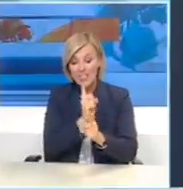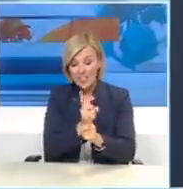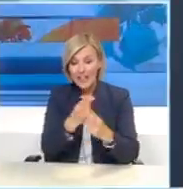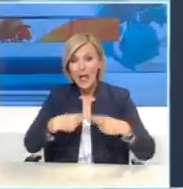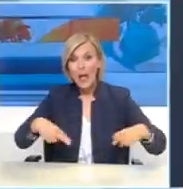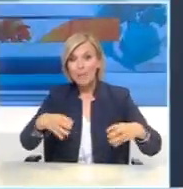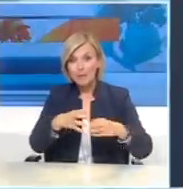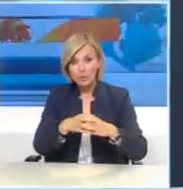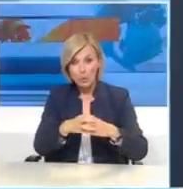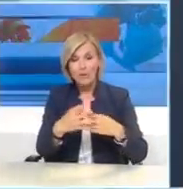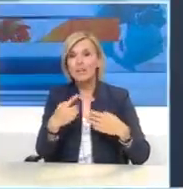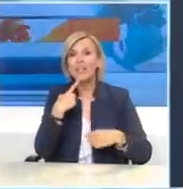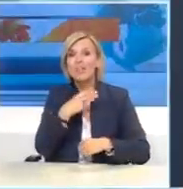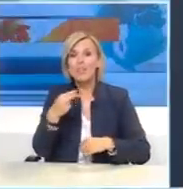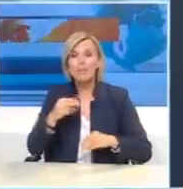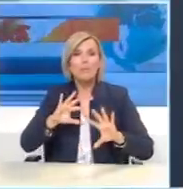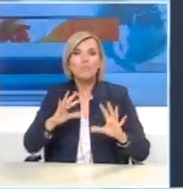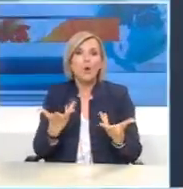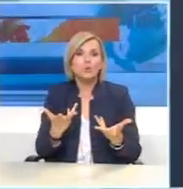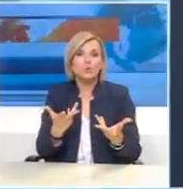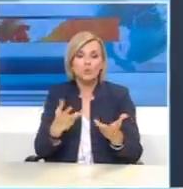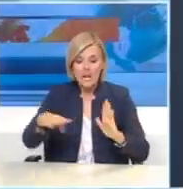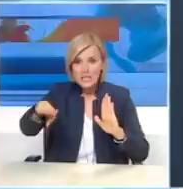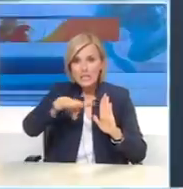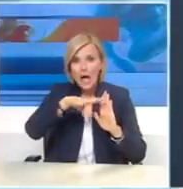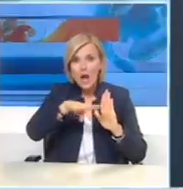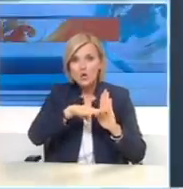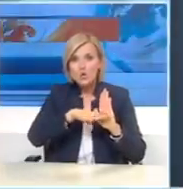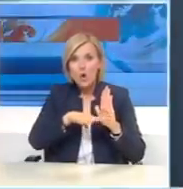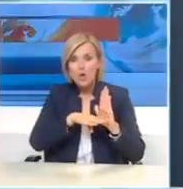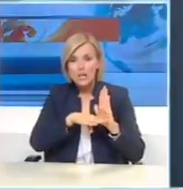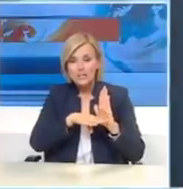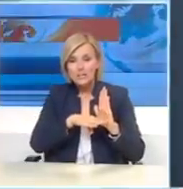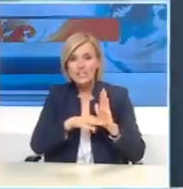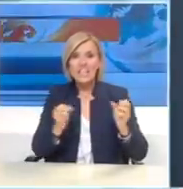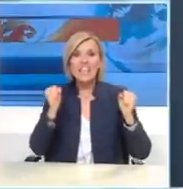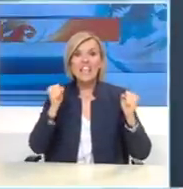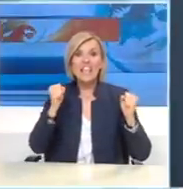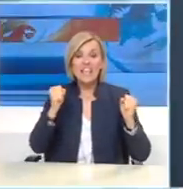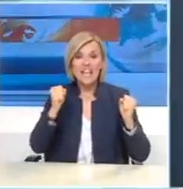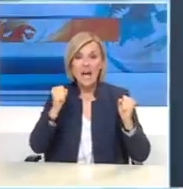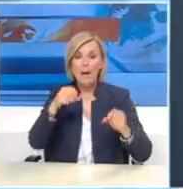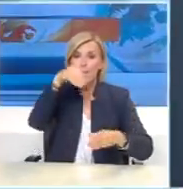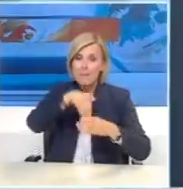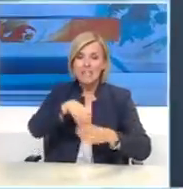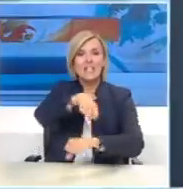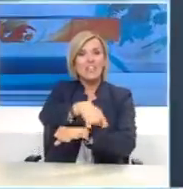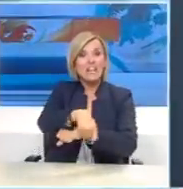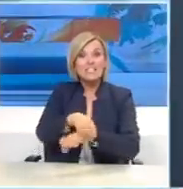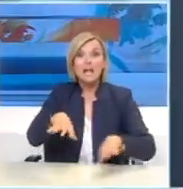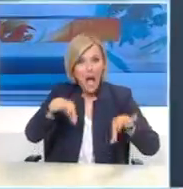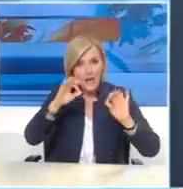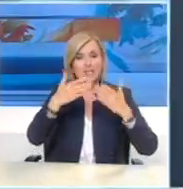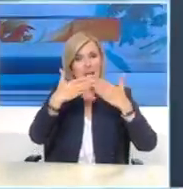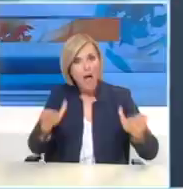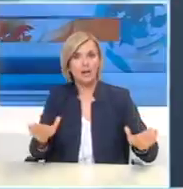Υπουργείου, σχετικά με την τήρηση κανόνων υγιεινής για τους χώρους των ειρηνοδικείων και πρωτοδικείων, των οποίων η λειτουργία ξεκινά από τη